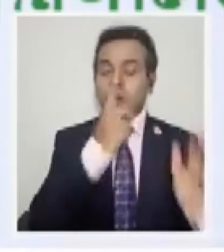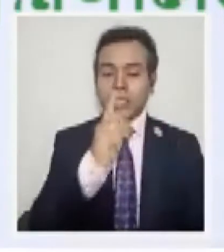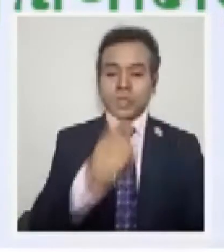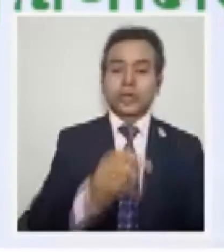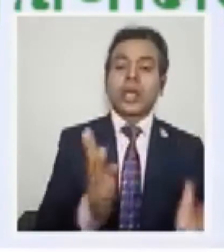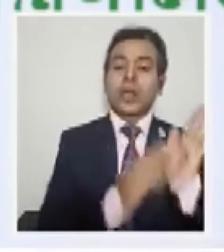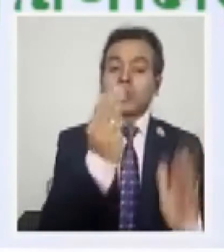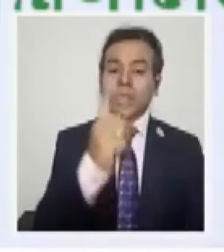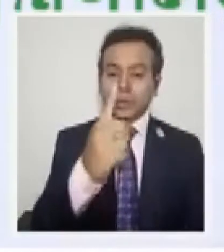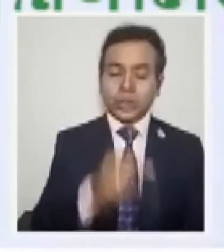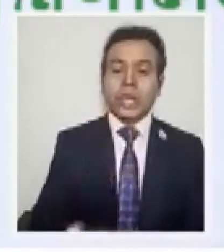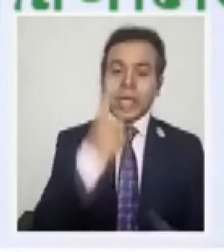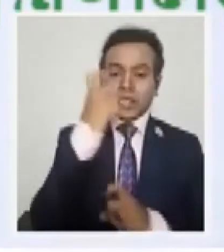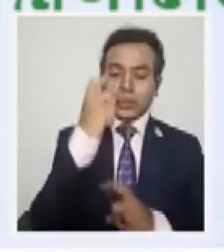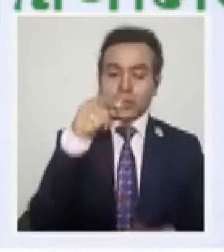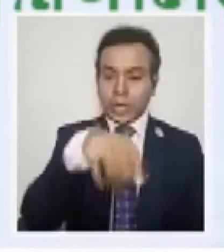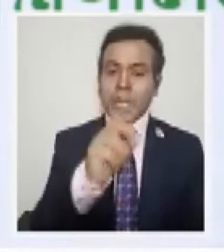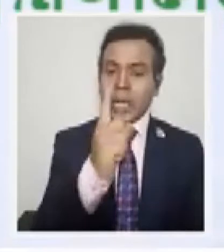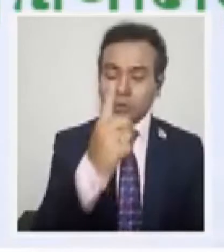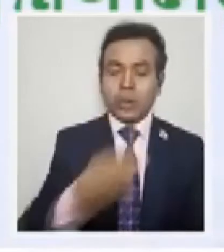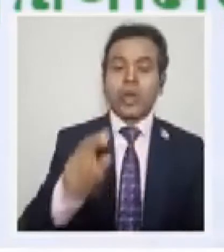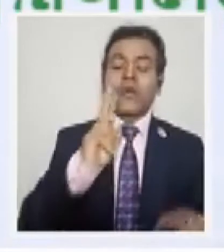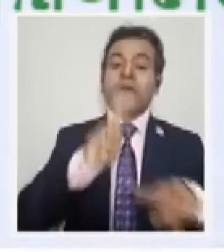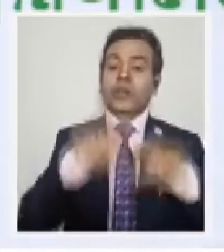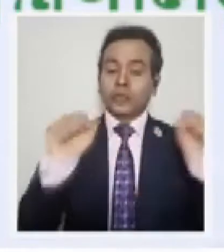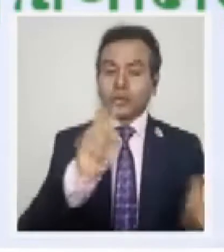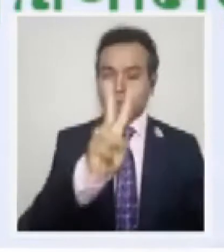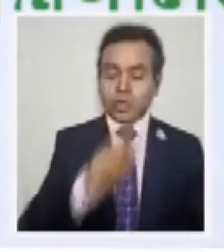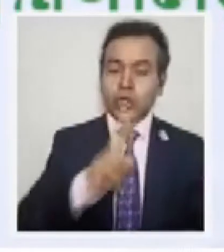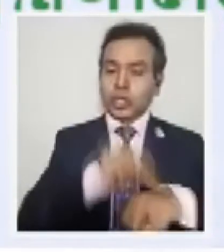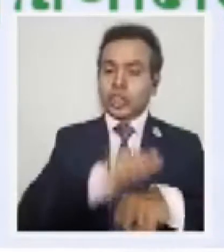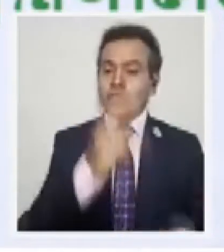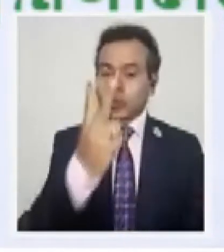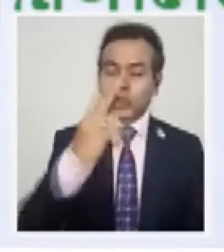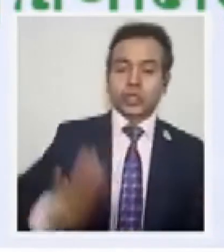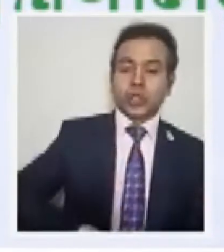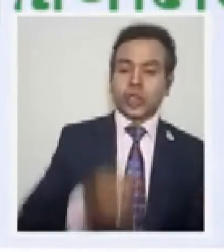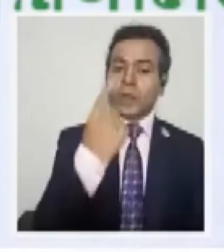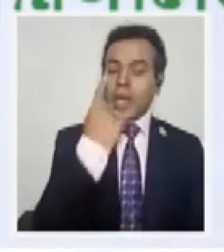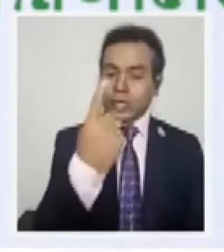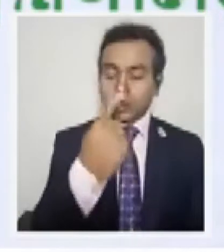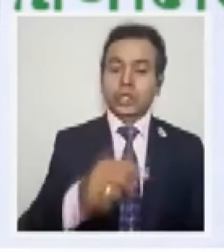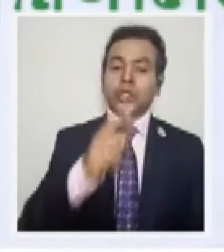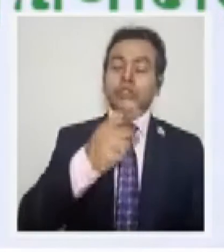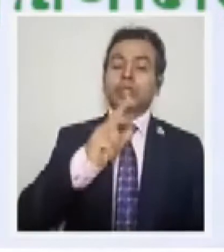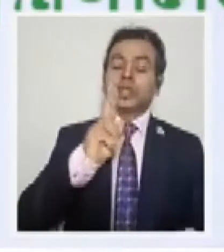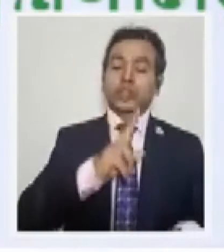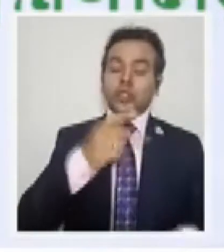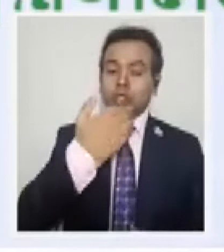ঢাকা সিটিতে 10 জন, ঢাকা জেলা 1 জন, নারায়ণগঞ্জ জেলা 1 জন, মুন্সিগঞ্জ জেলা 1 জন, গাজীপুর জেলা 1 জন, ফরিদপুর 2